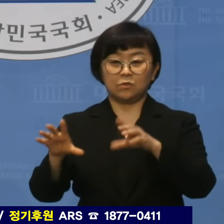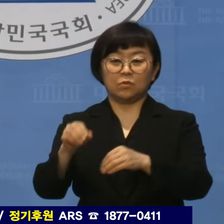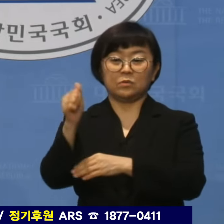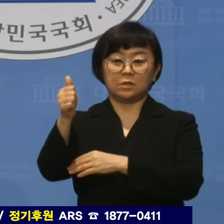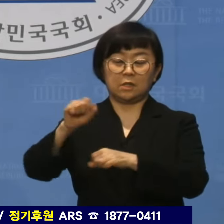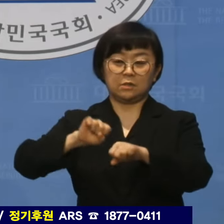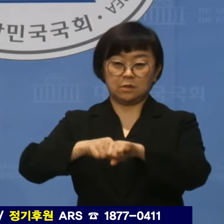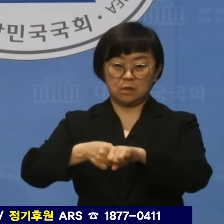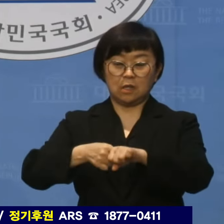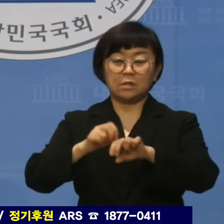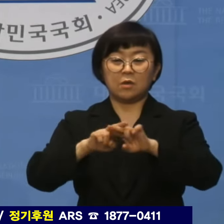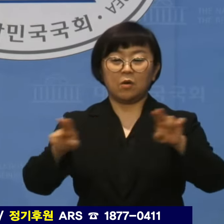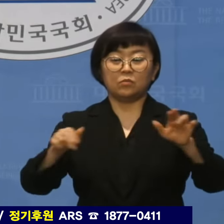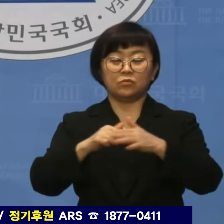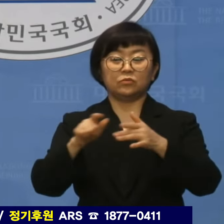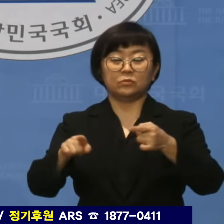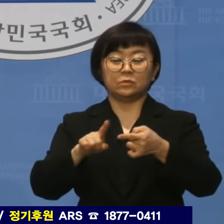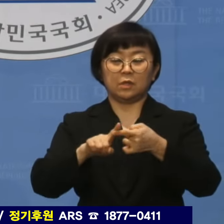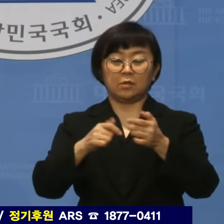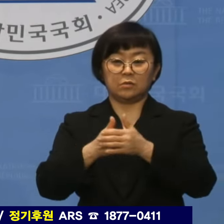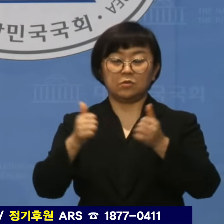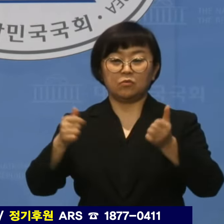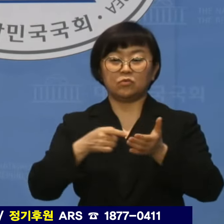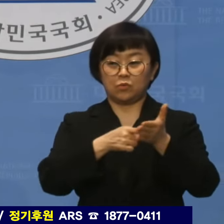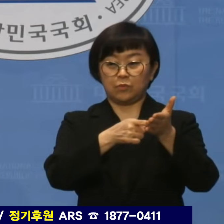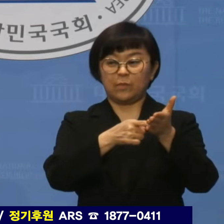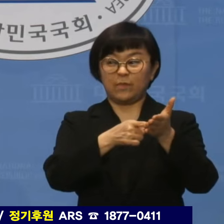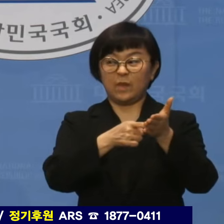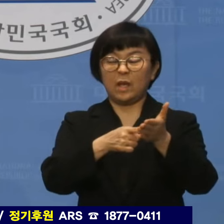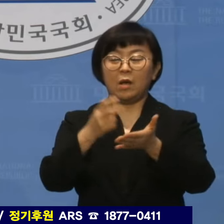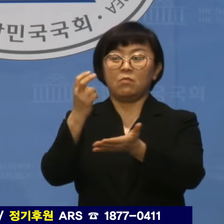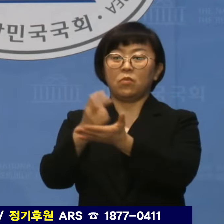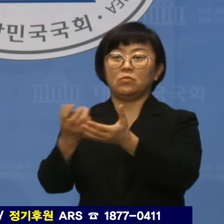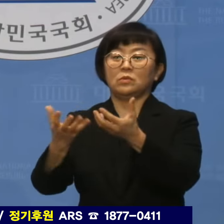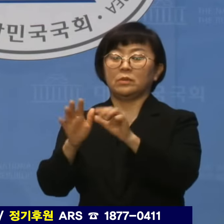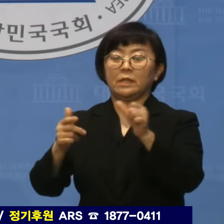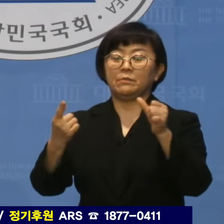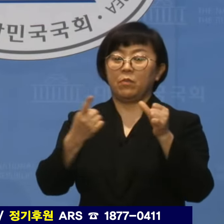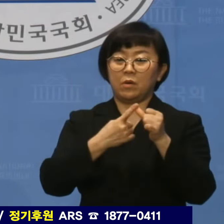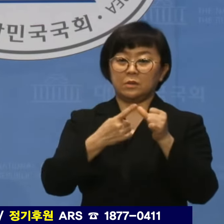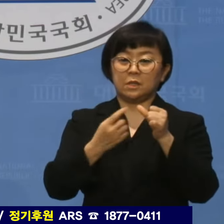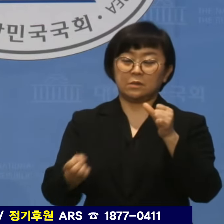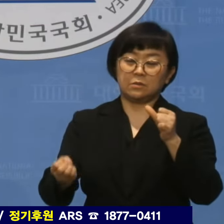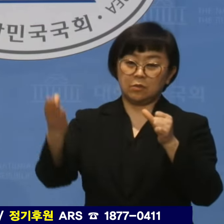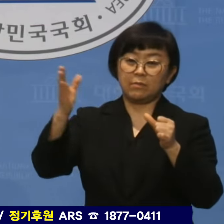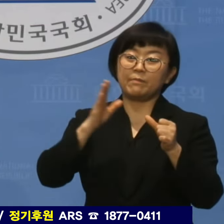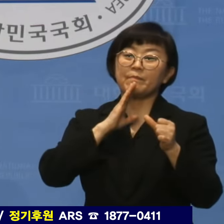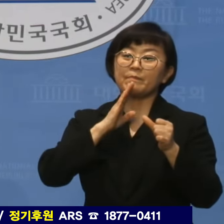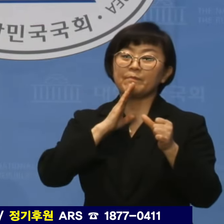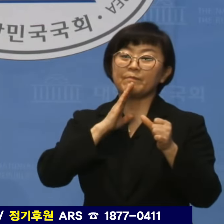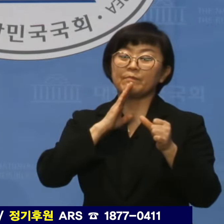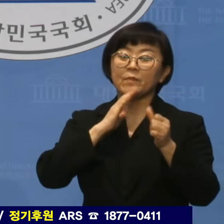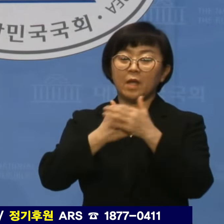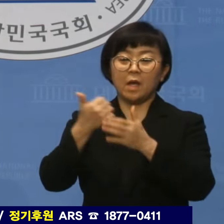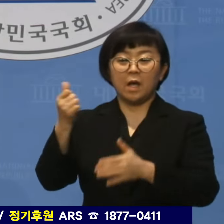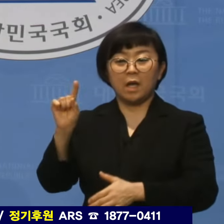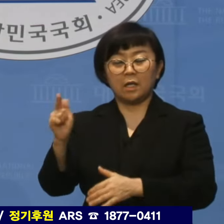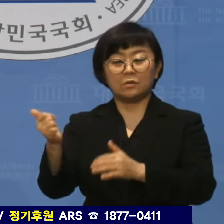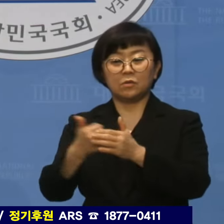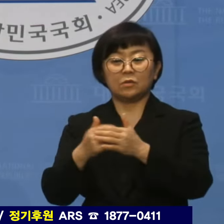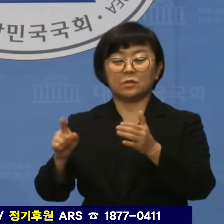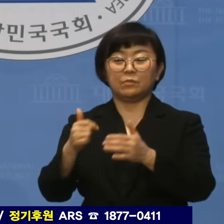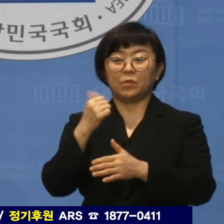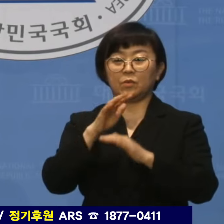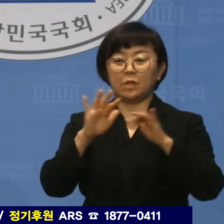검찰총장 징계처분 취소 청구 소송 관련하여 법무부가 1심에서 승소했음에도 한동훈 장관